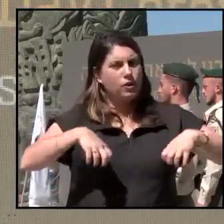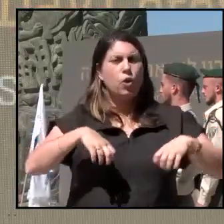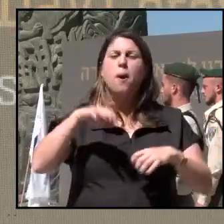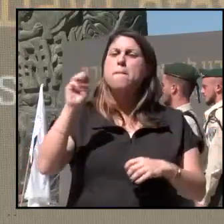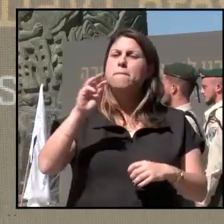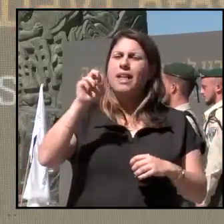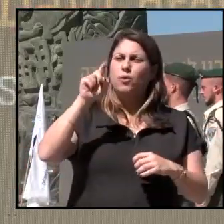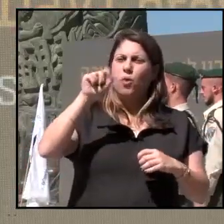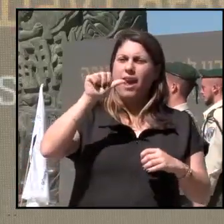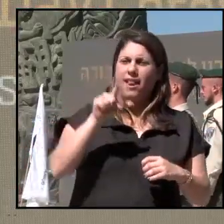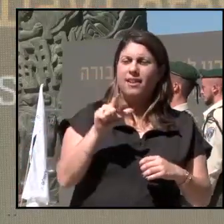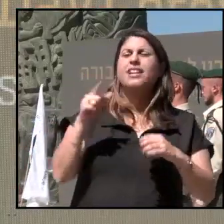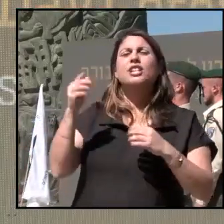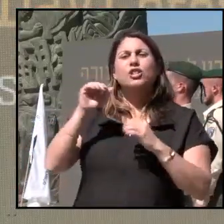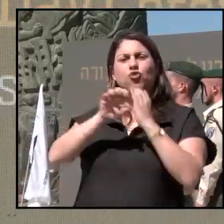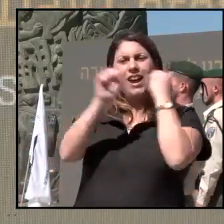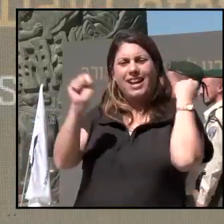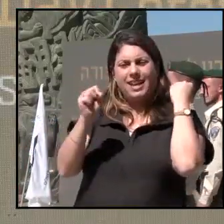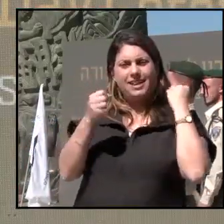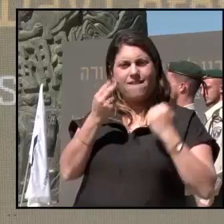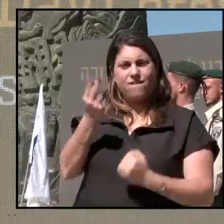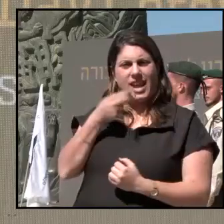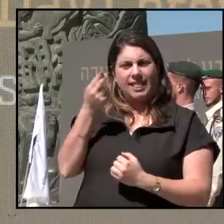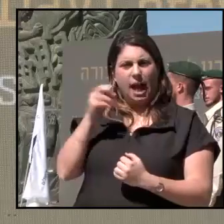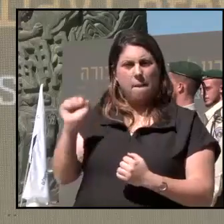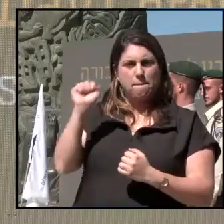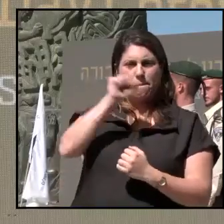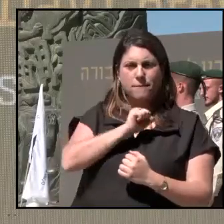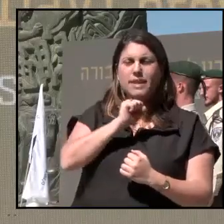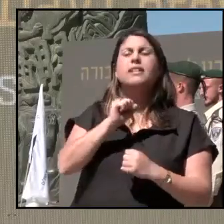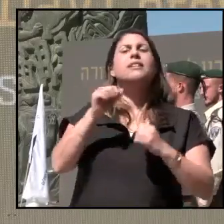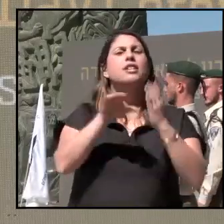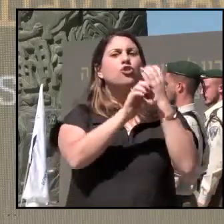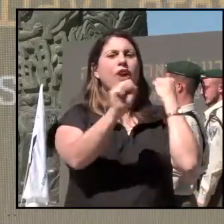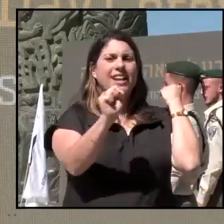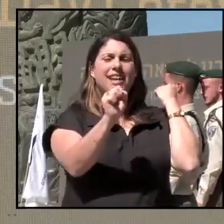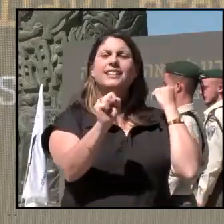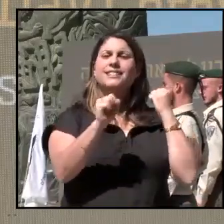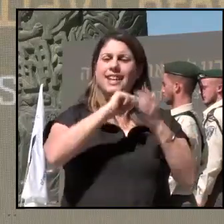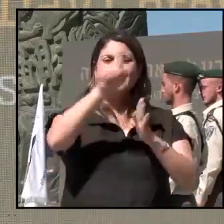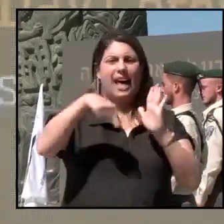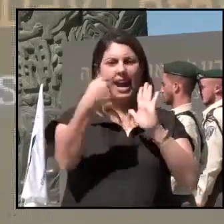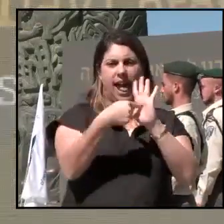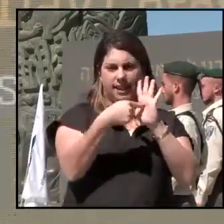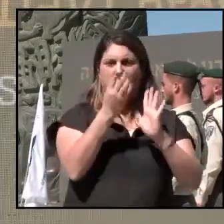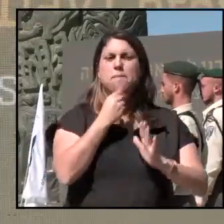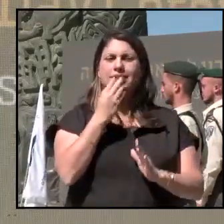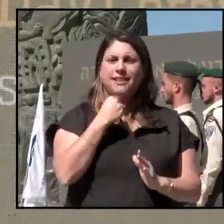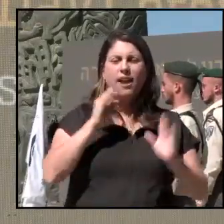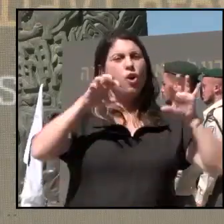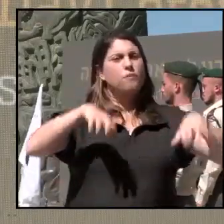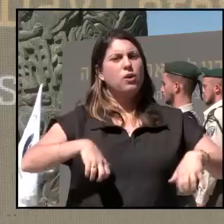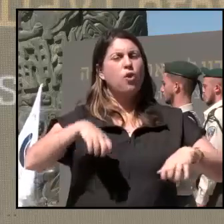אשצ'ברן, שגריר וייטנאם בישראל, עוד מעלתו לידוק טרונג, שגריר סרילנקה בישראל, עוד מעלתו